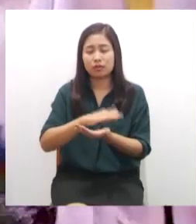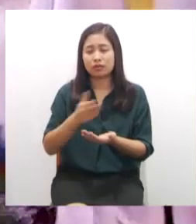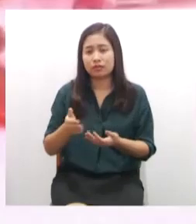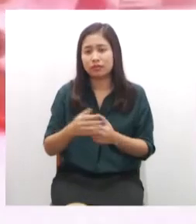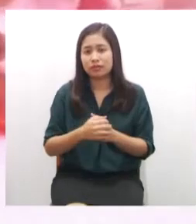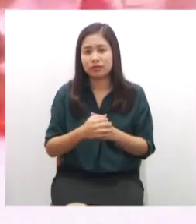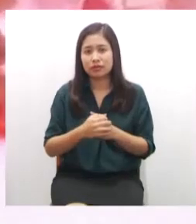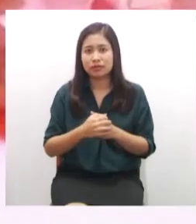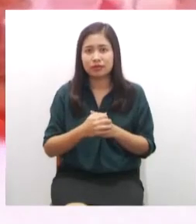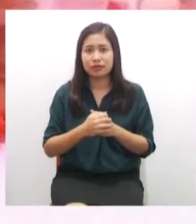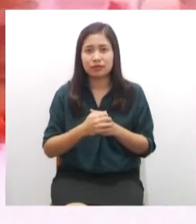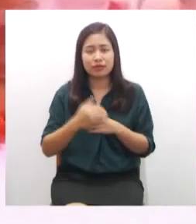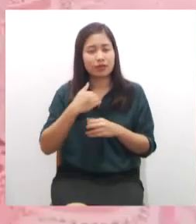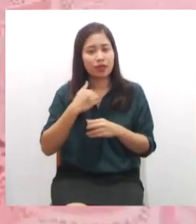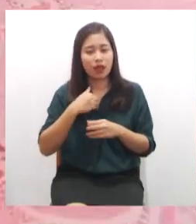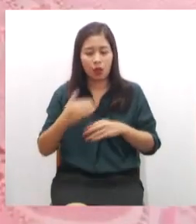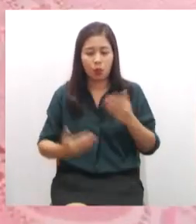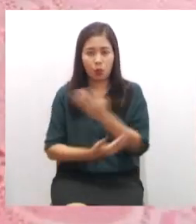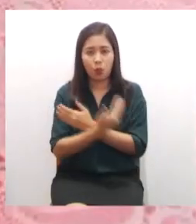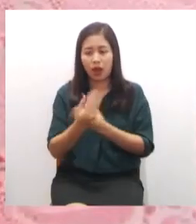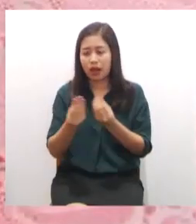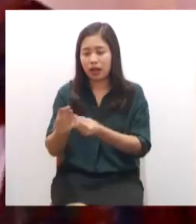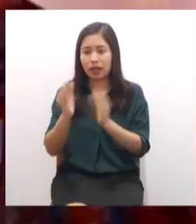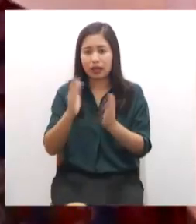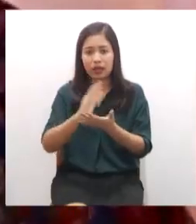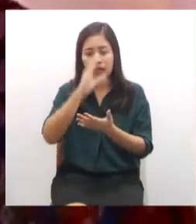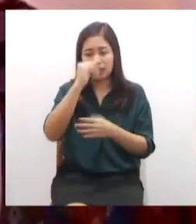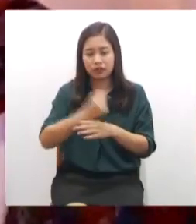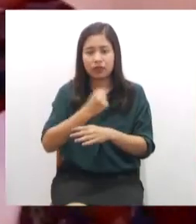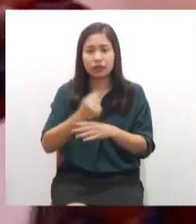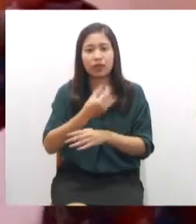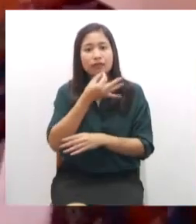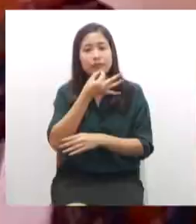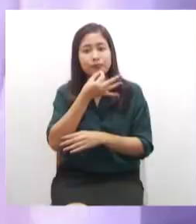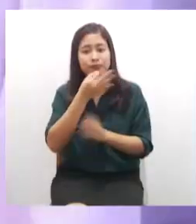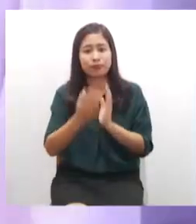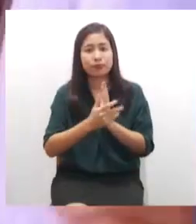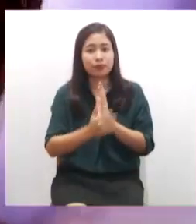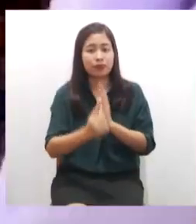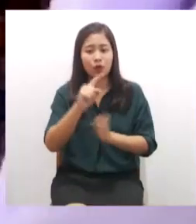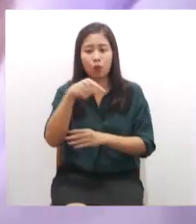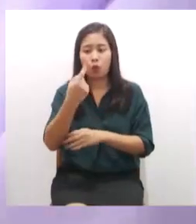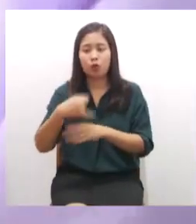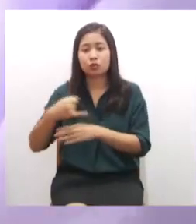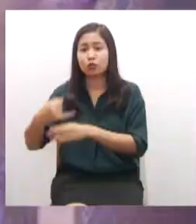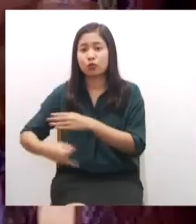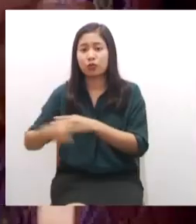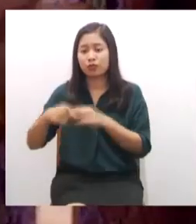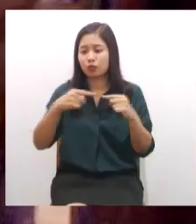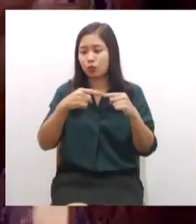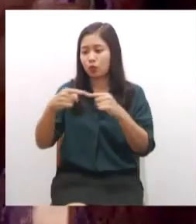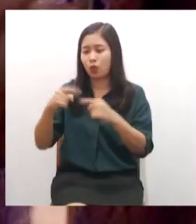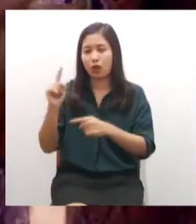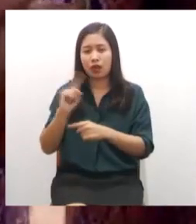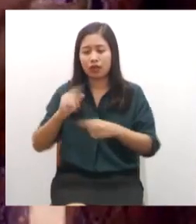ขาวแห่งนี้ถือเป็นการเปิดโอกาสให้กับนักเรียนฝึกทักษะวิชาชีวิตก่อนสำเร็จการศึกษาเพื่อต่อยอดใช้ใน